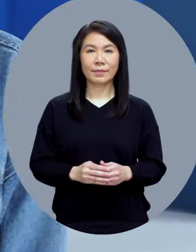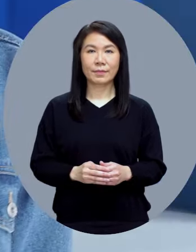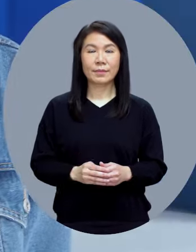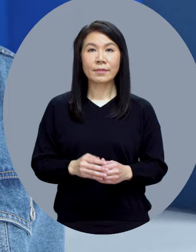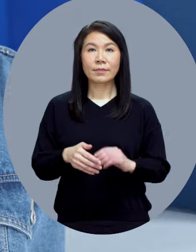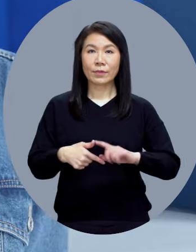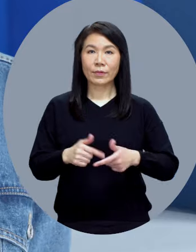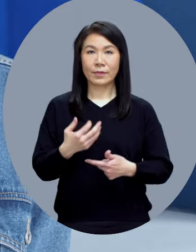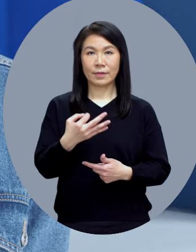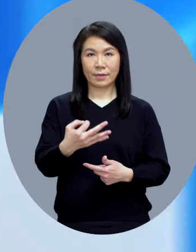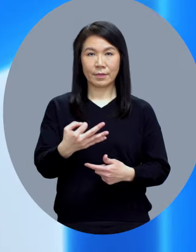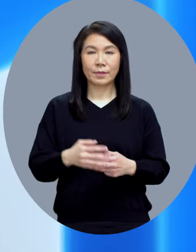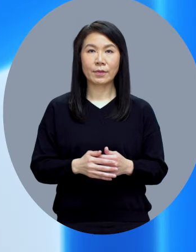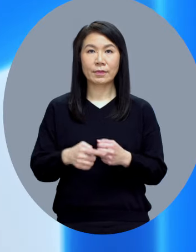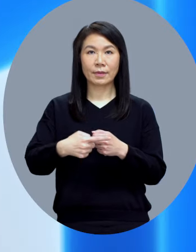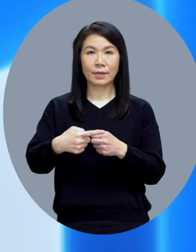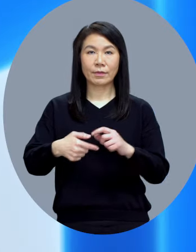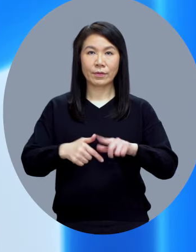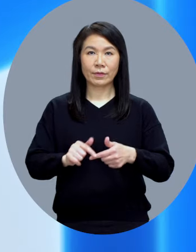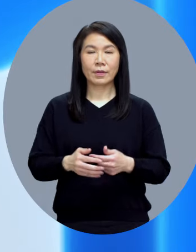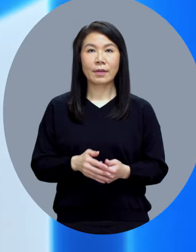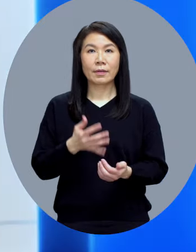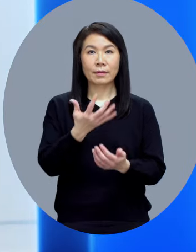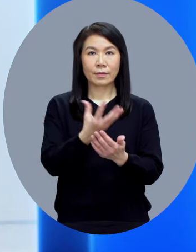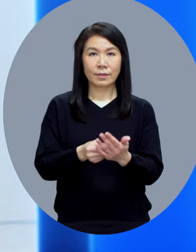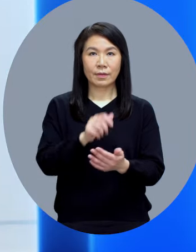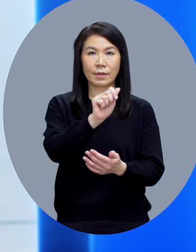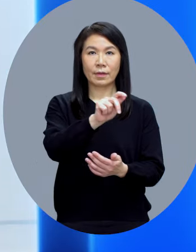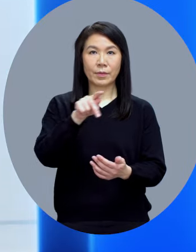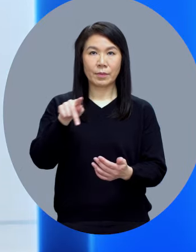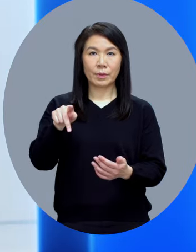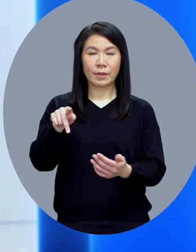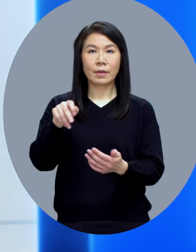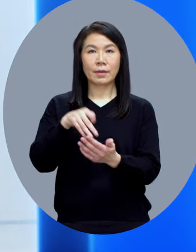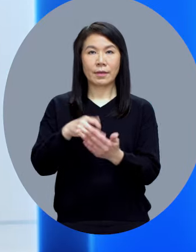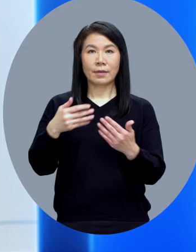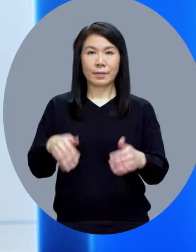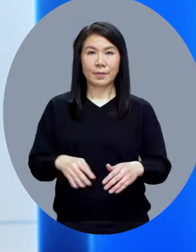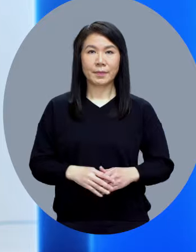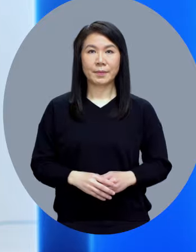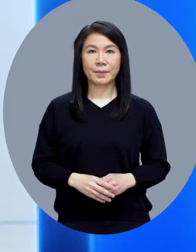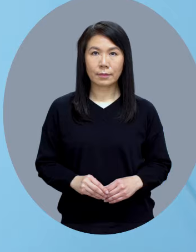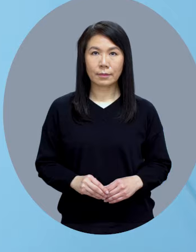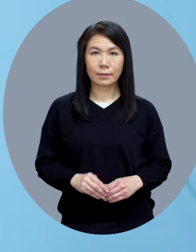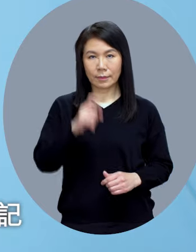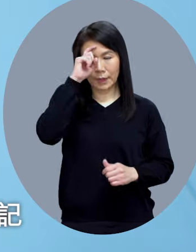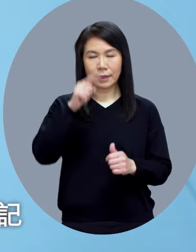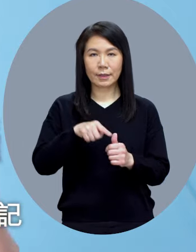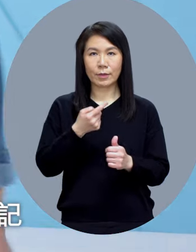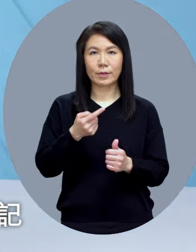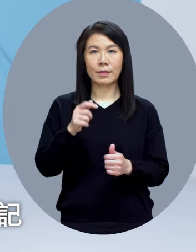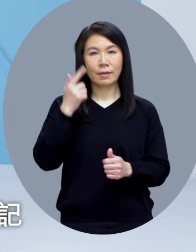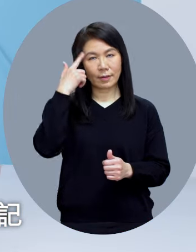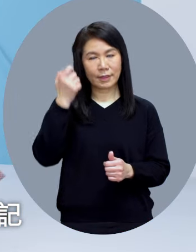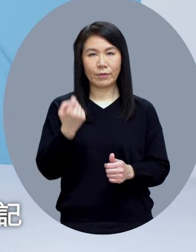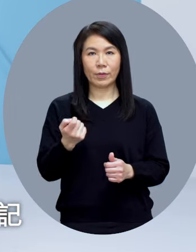导。有3种登记方法。第一种方法，下载非足式医导流动应用程式登记。记得要